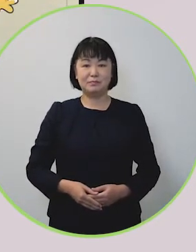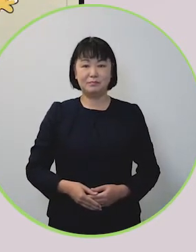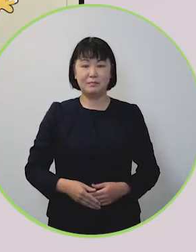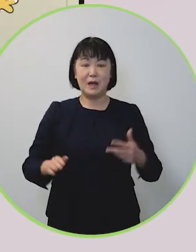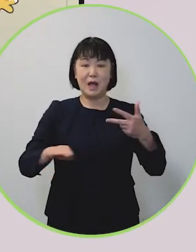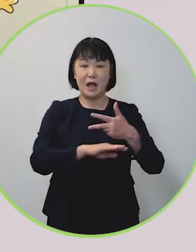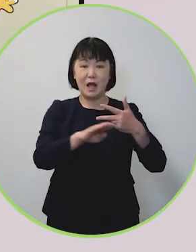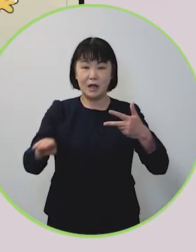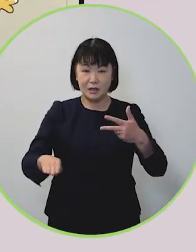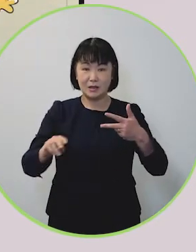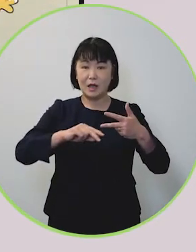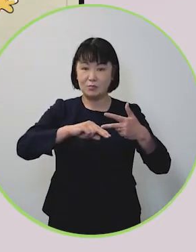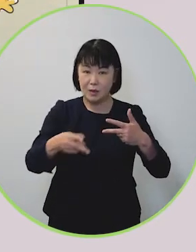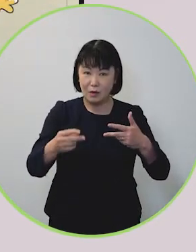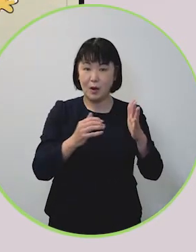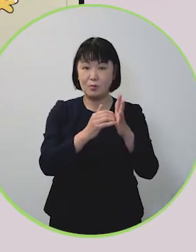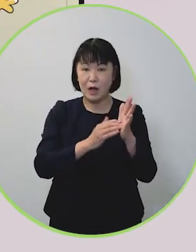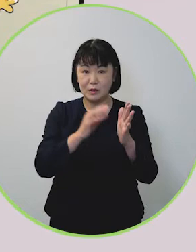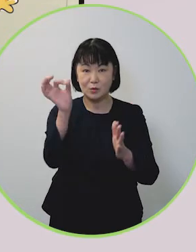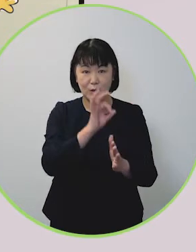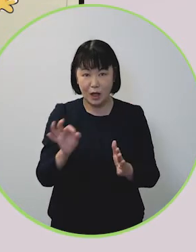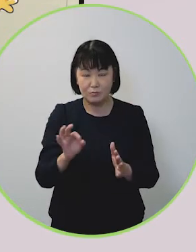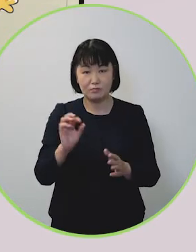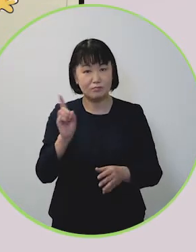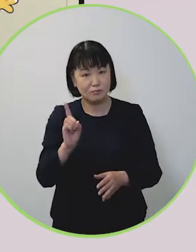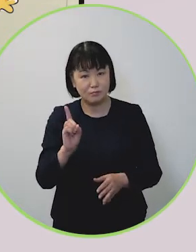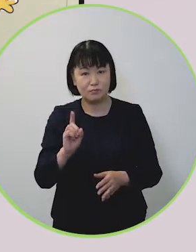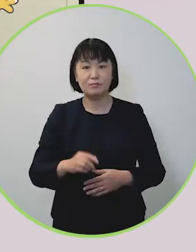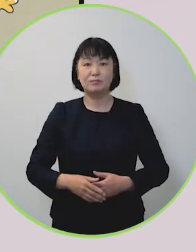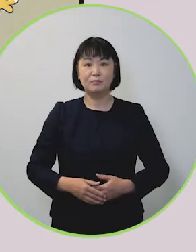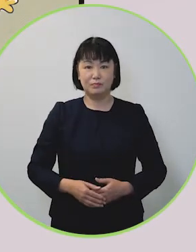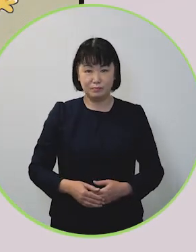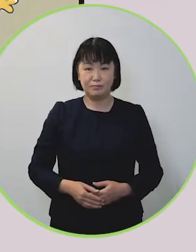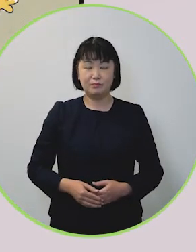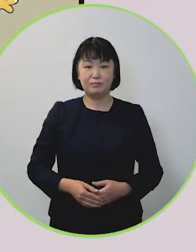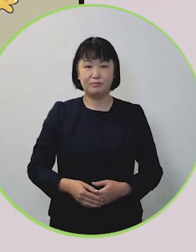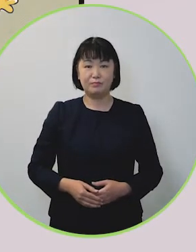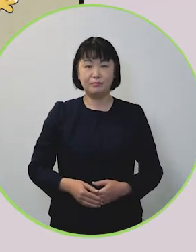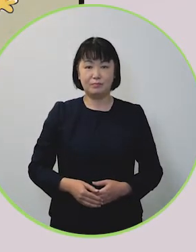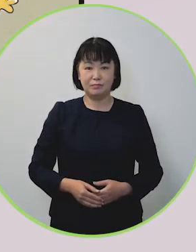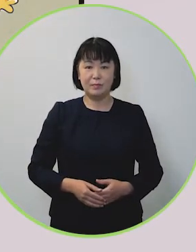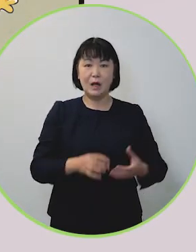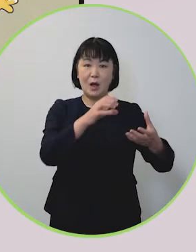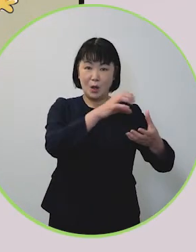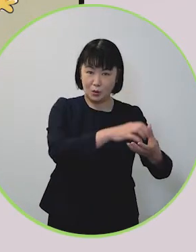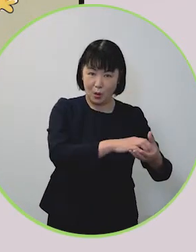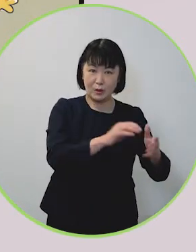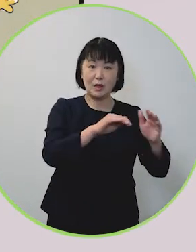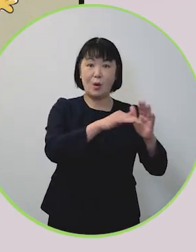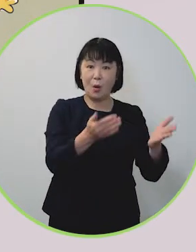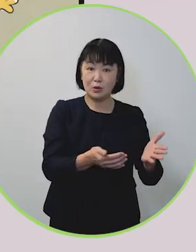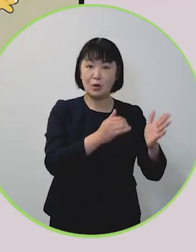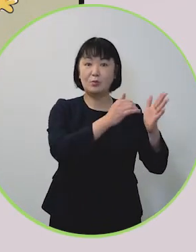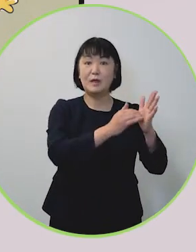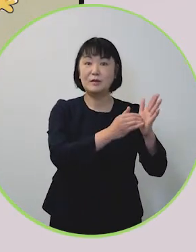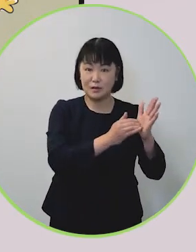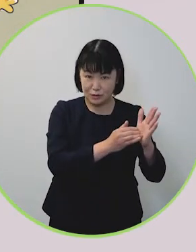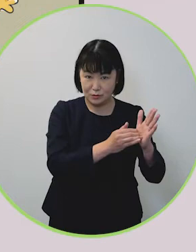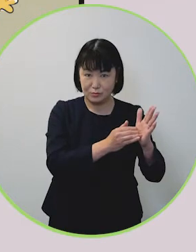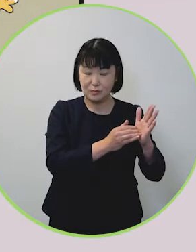資源になるプラ製品てーどんなものがあるのかなぁまずは容器包装プラスチックから